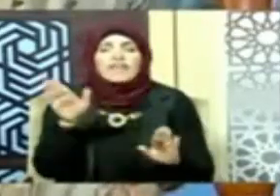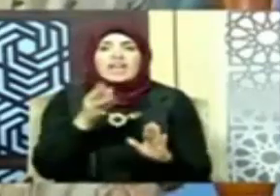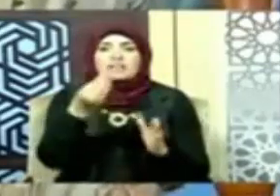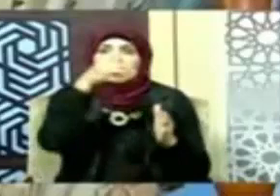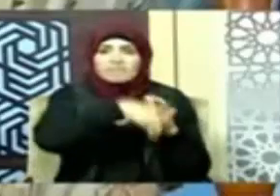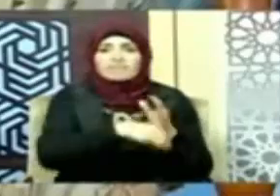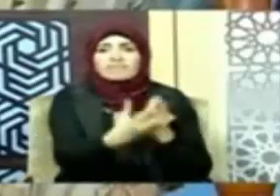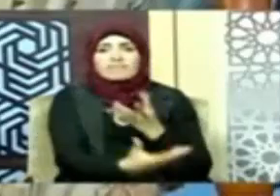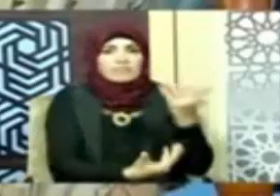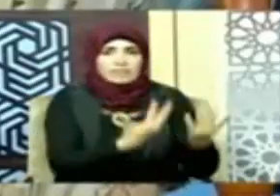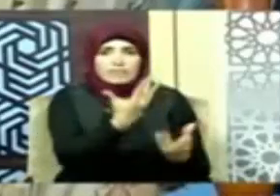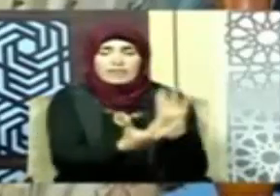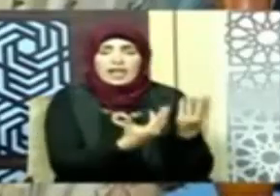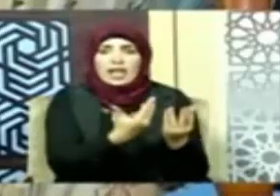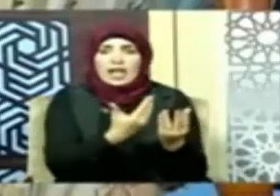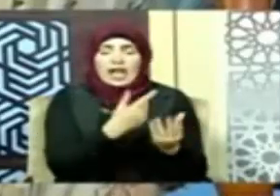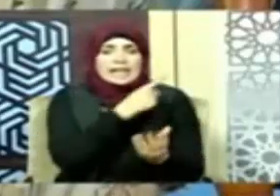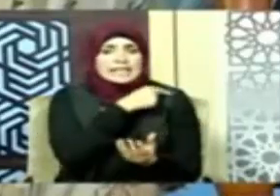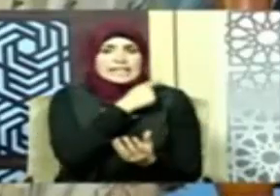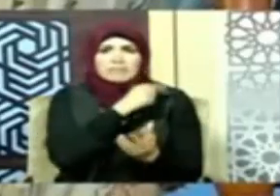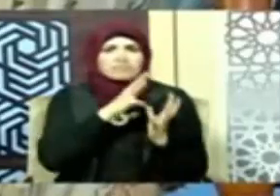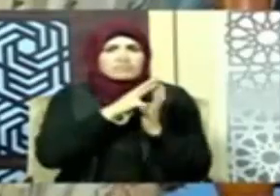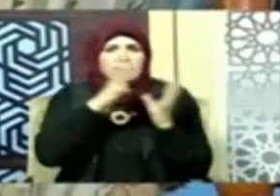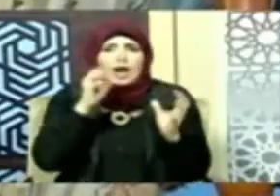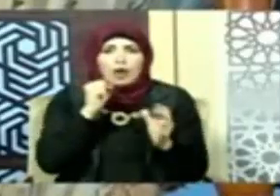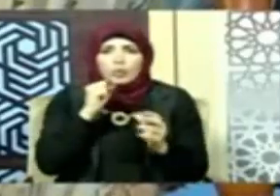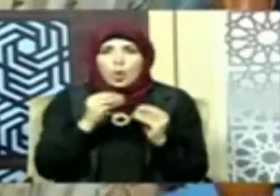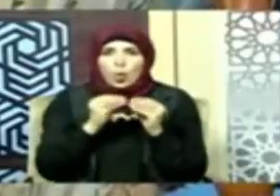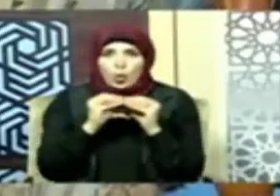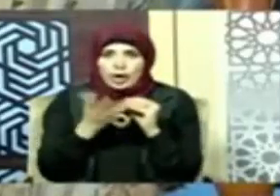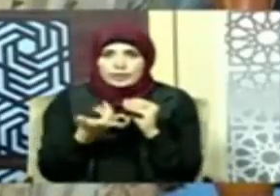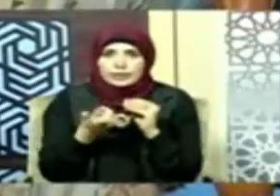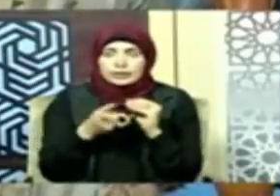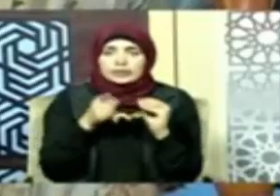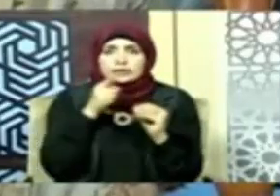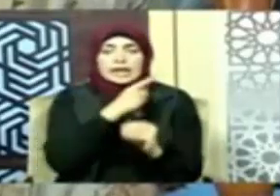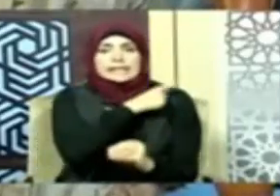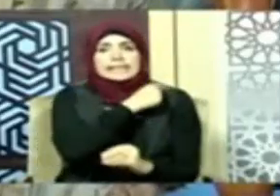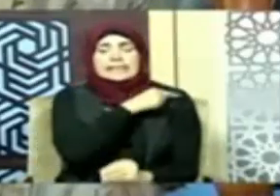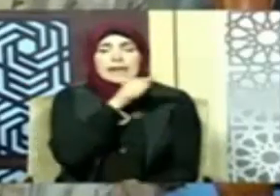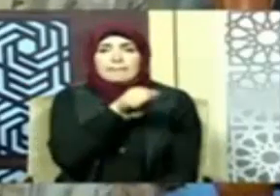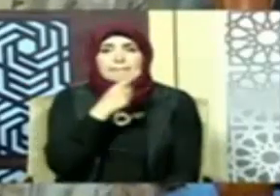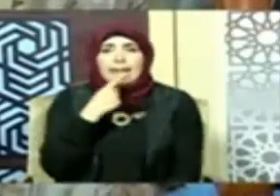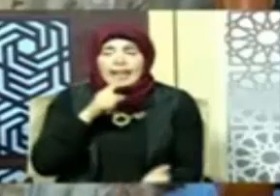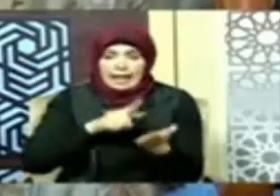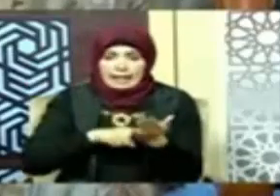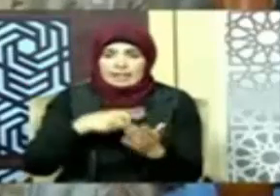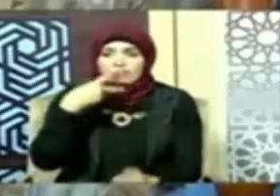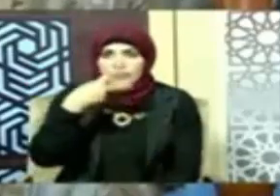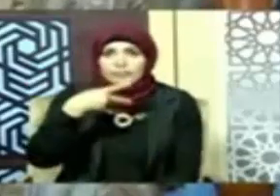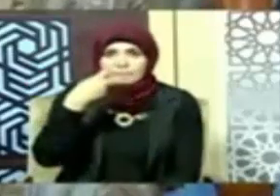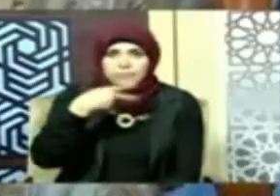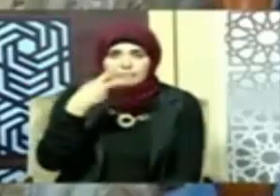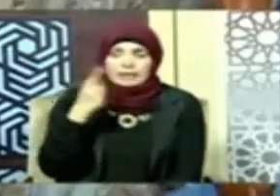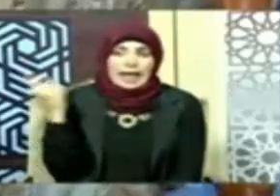وإهلاكه. كفى بالمرء إثما أن يحدث بكل ما